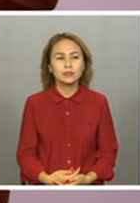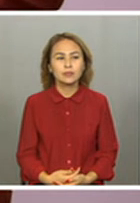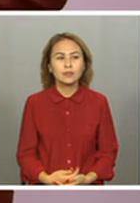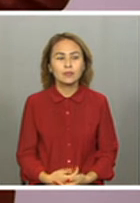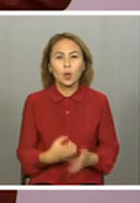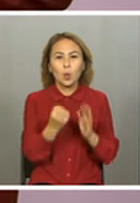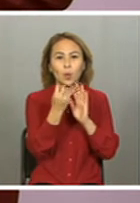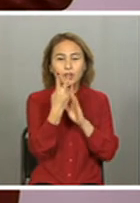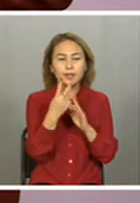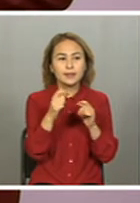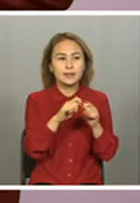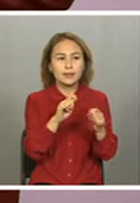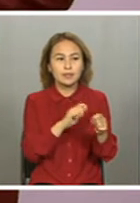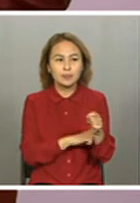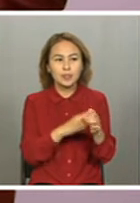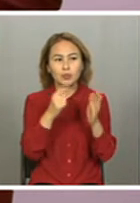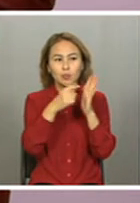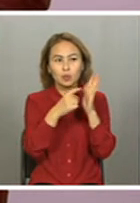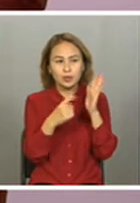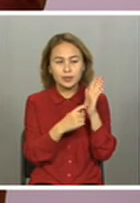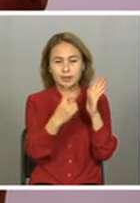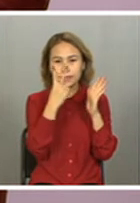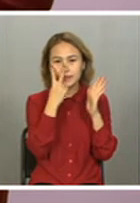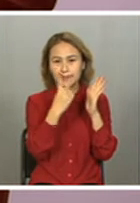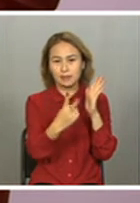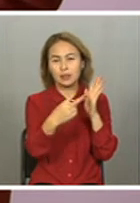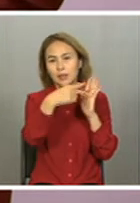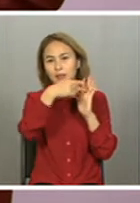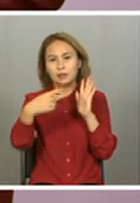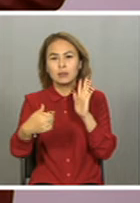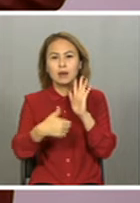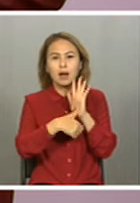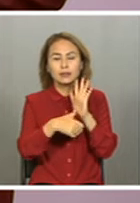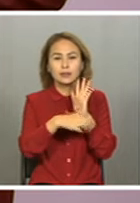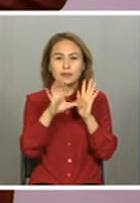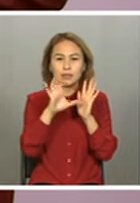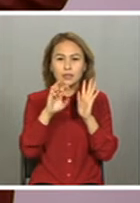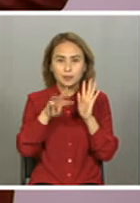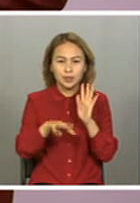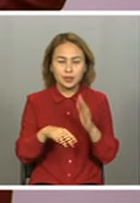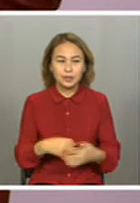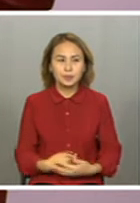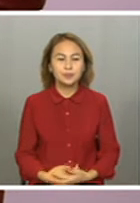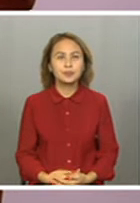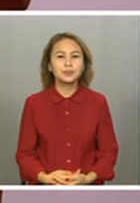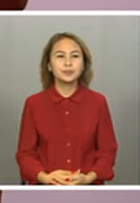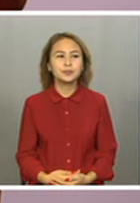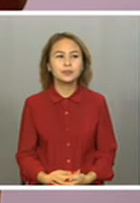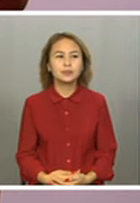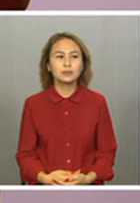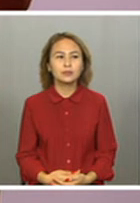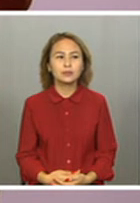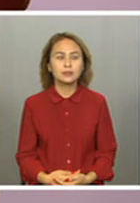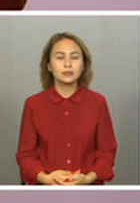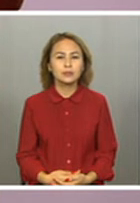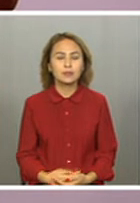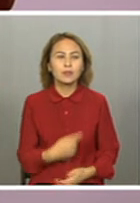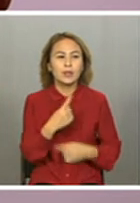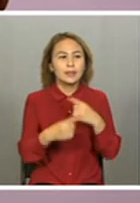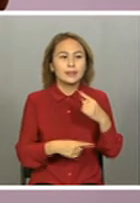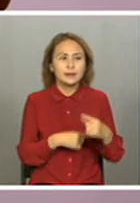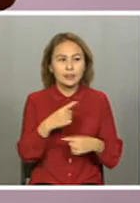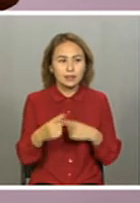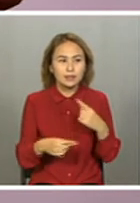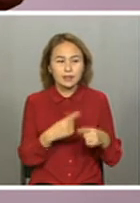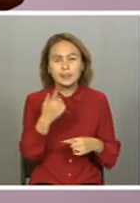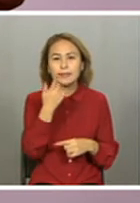12 сантиметр мен 2-нің бөліндісінің мәні 6 сантиметрге тең. Келесі қызыл